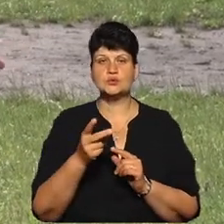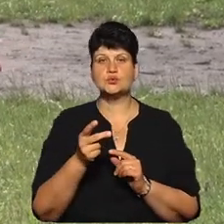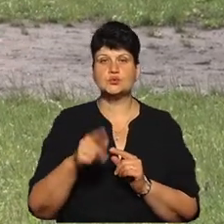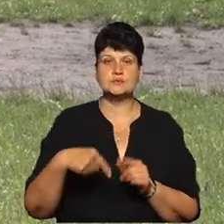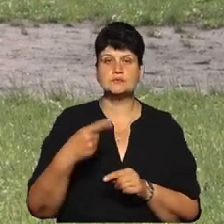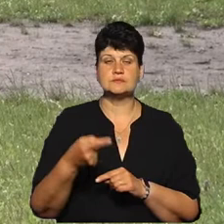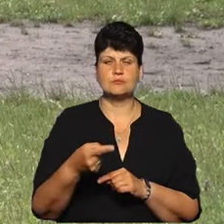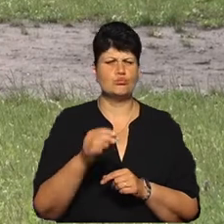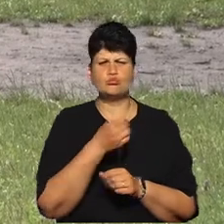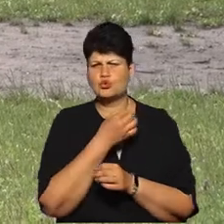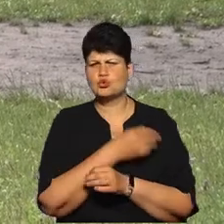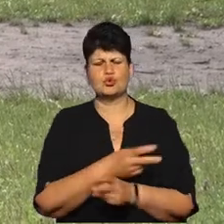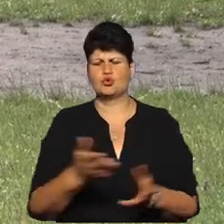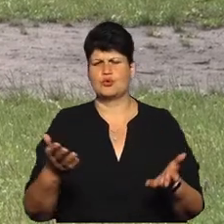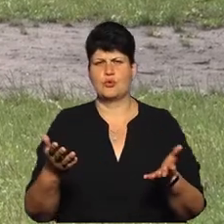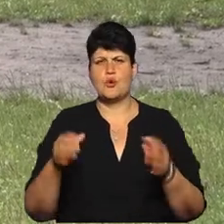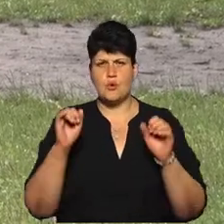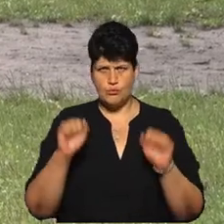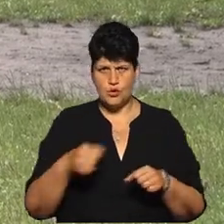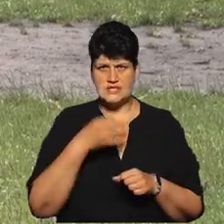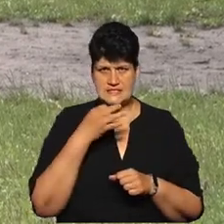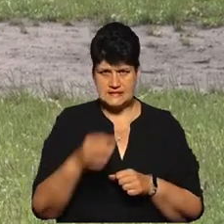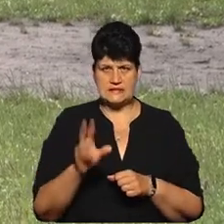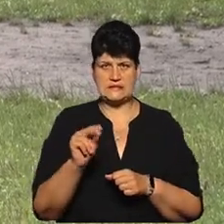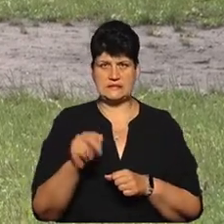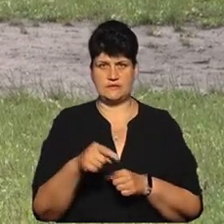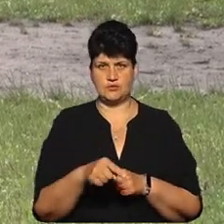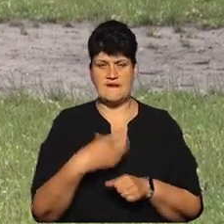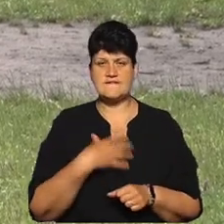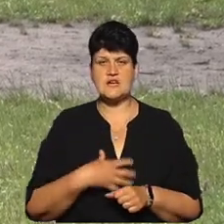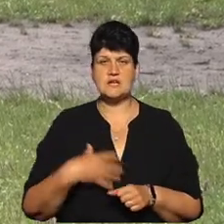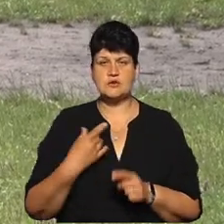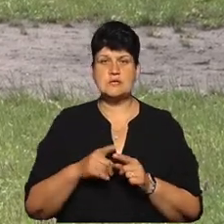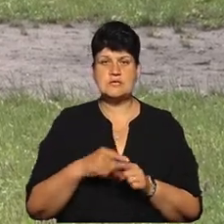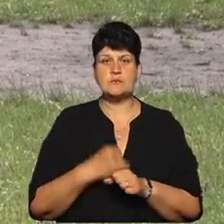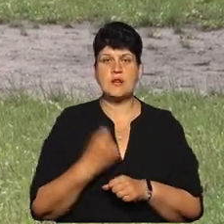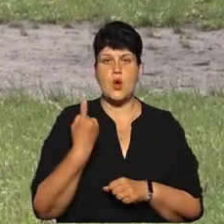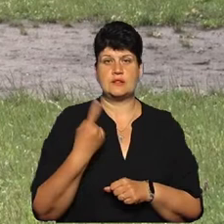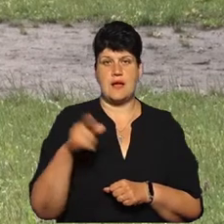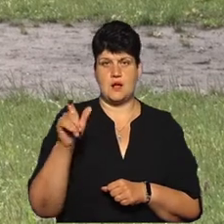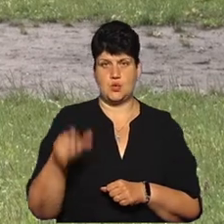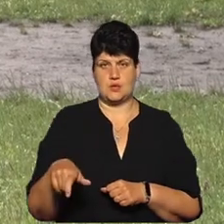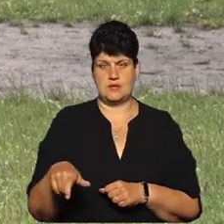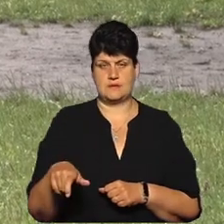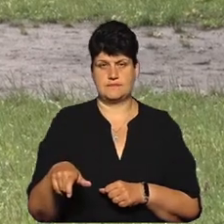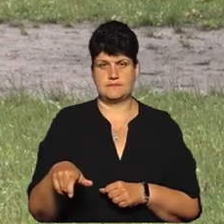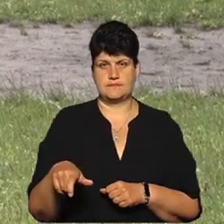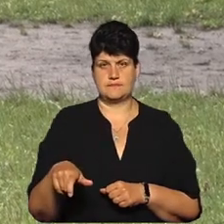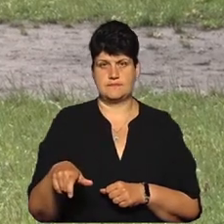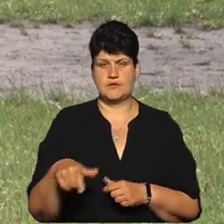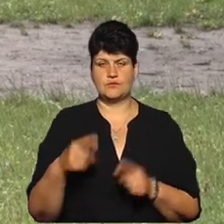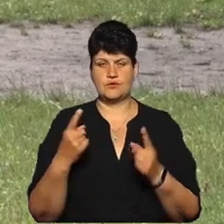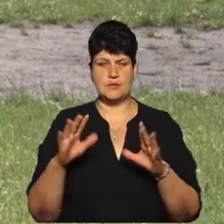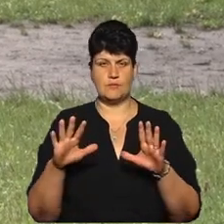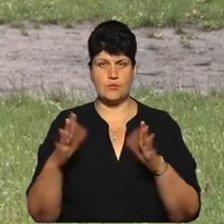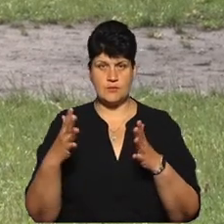цього кола може сказати наступну цифру, але важливо, щоб це зробила одна людина. Якщо в один момент одну цифру каже двоє людей,